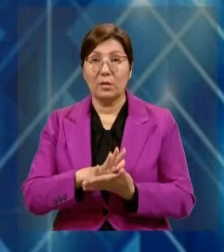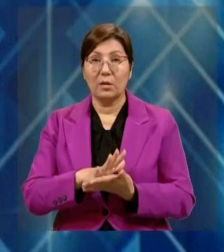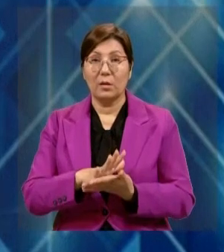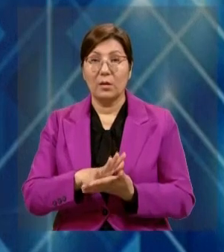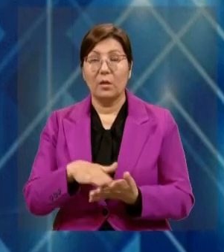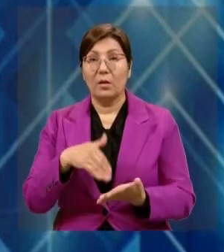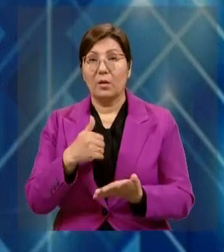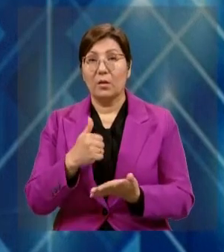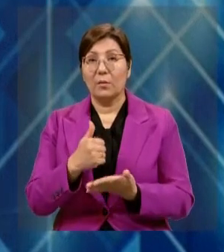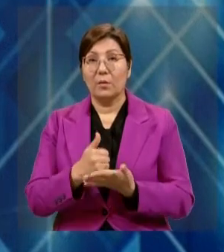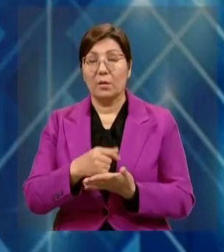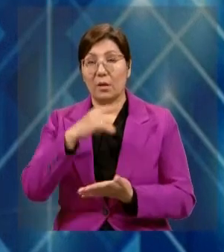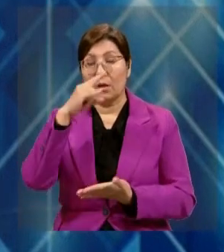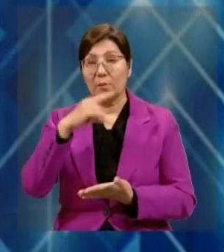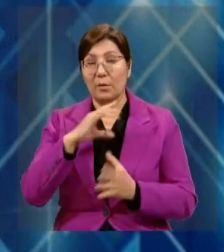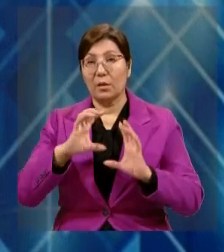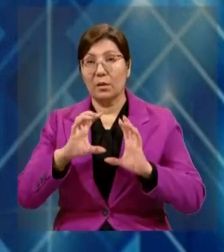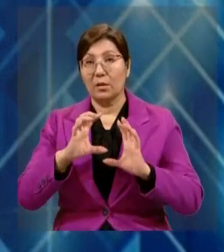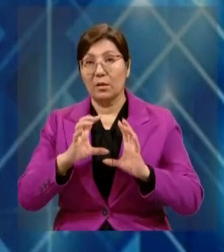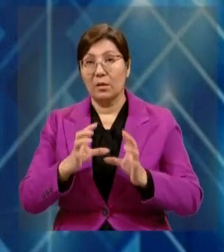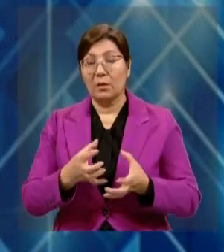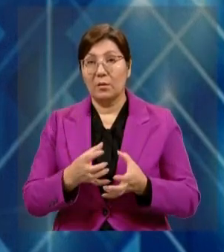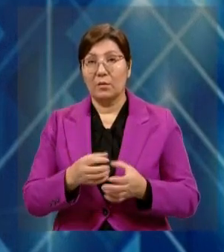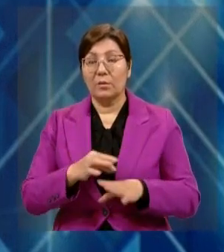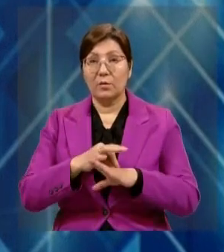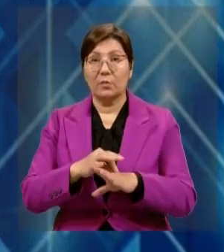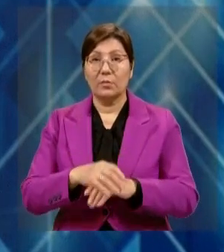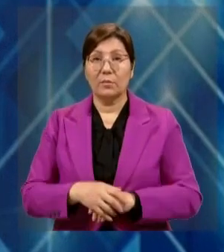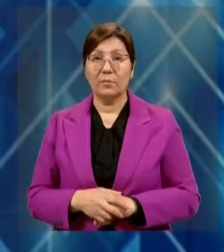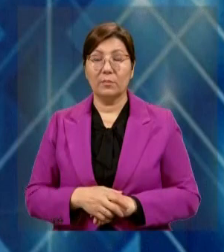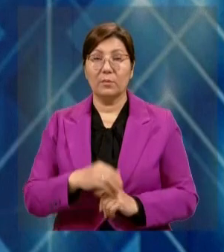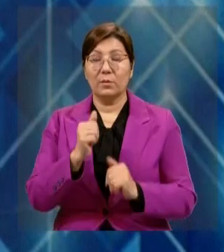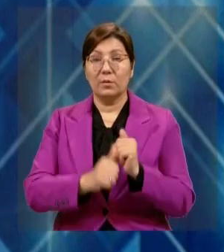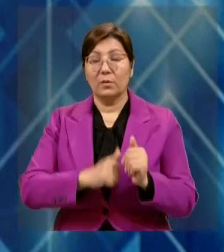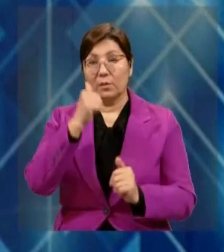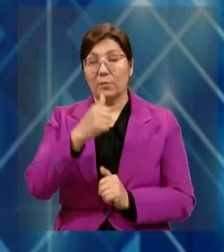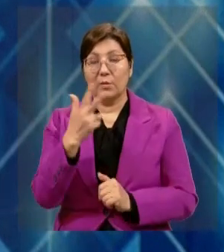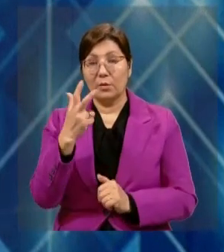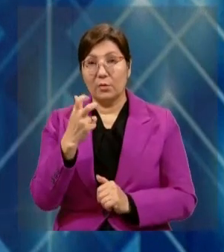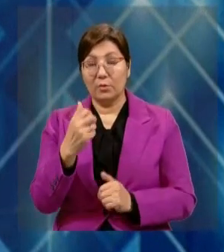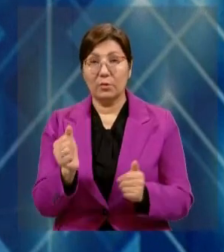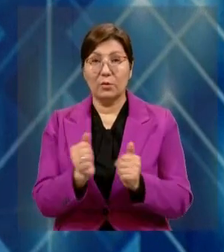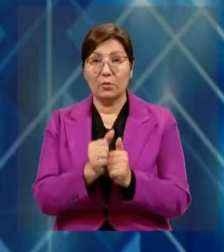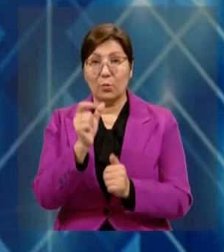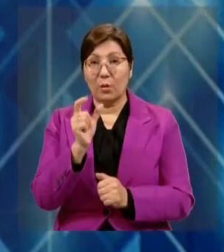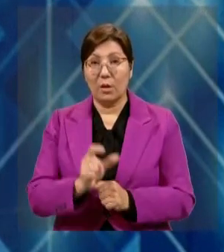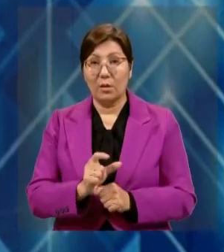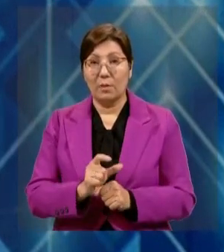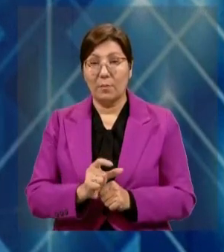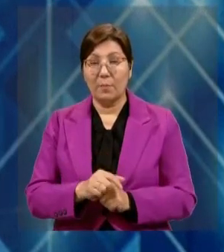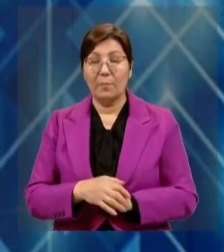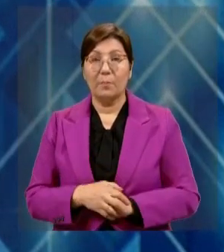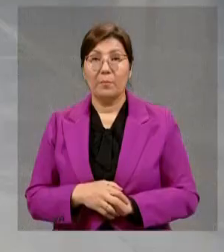Негізгі статистика ол Қазақстан бойынша, әлем бойынша, Қазақстан бойынша жүрледі. Яғни айтып өткенде жаңағы жыл сайын бізге 300-ге жуық адам осы